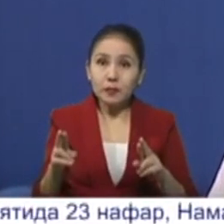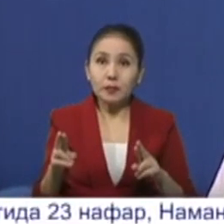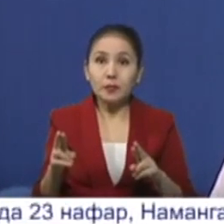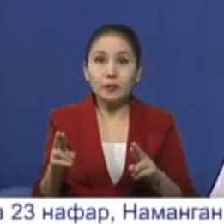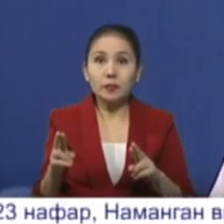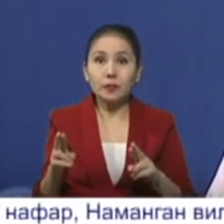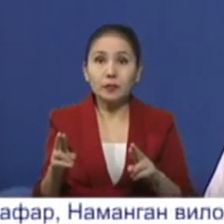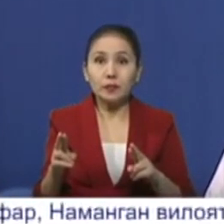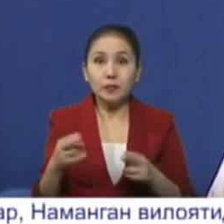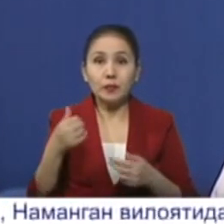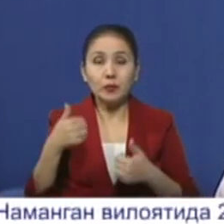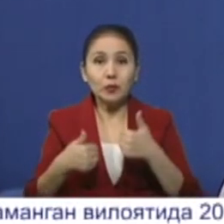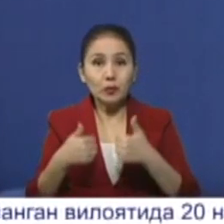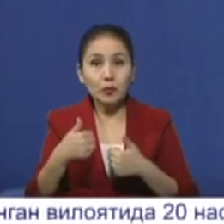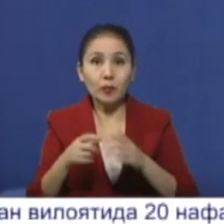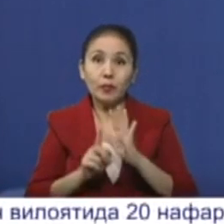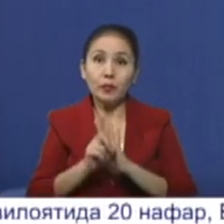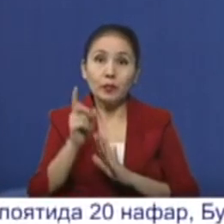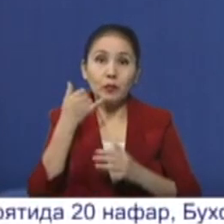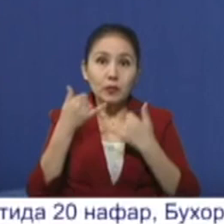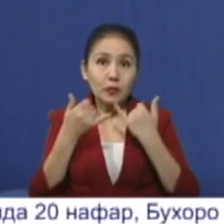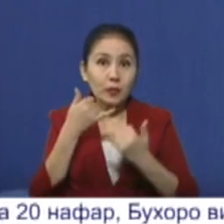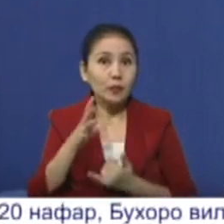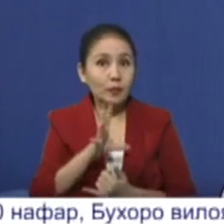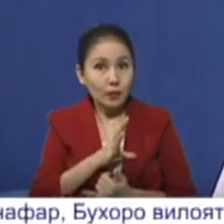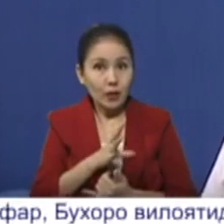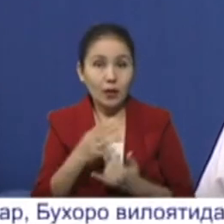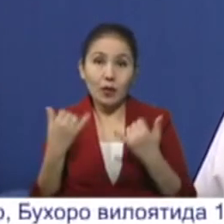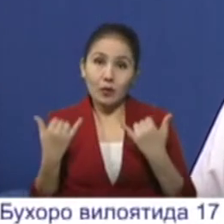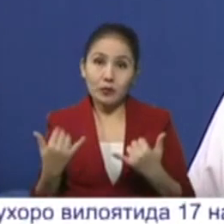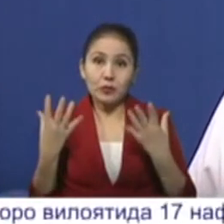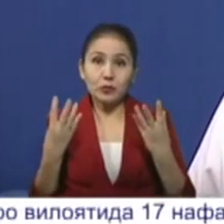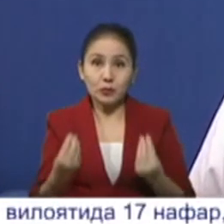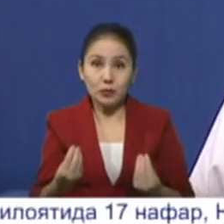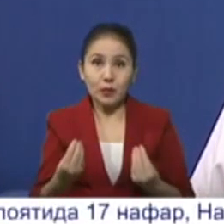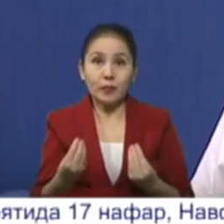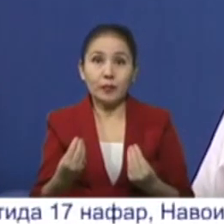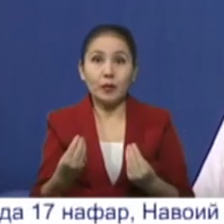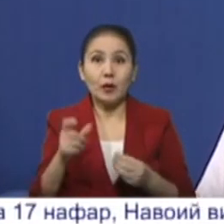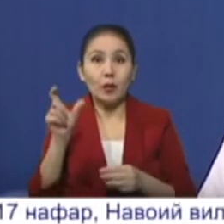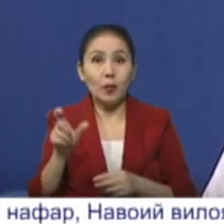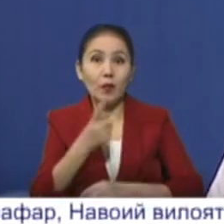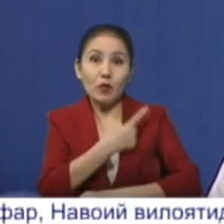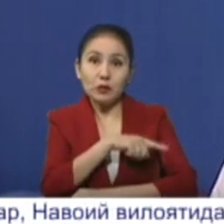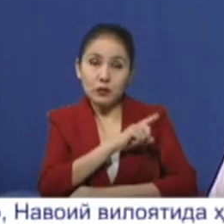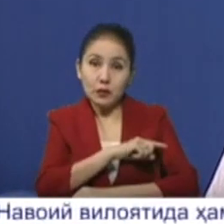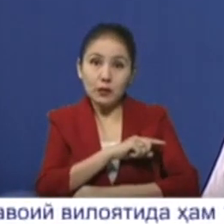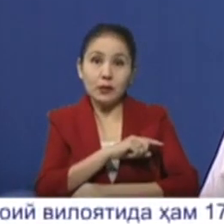deydi, yo'yib bizaga murojaatlar ko'plab tushayotgandi. Hozirgi kunda bevosita tibbiyot xodimlari,